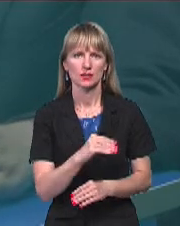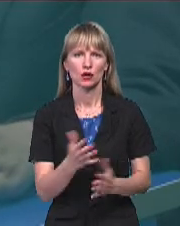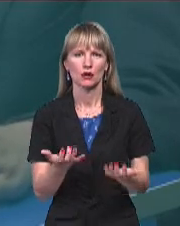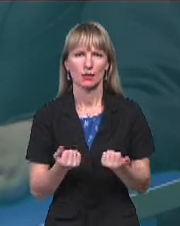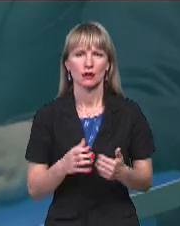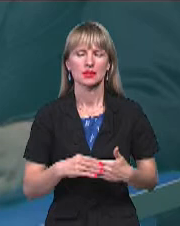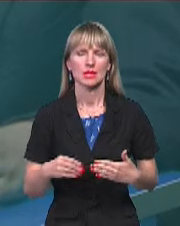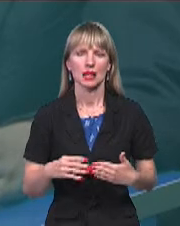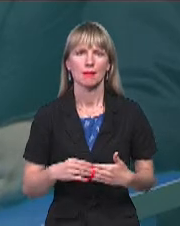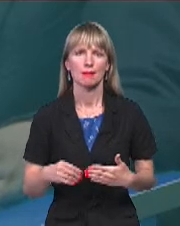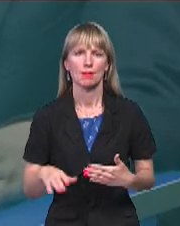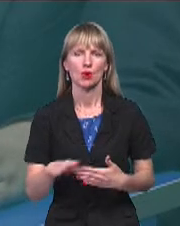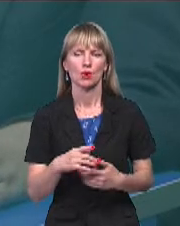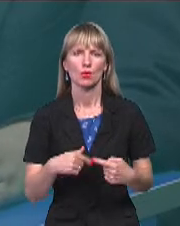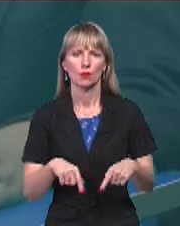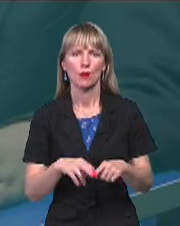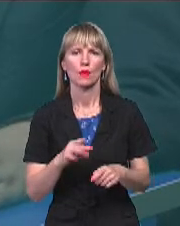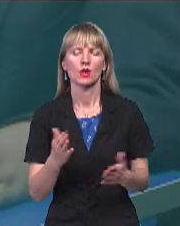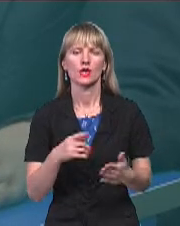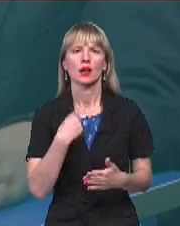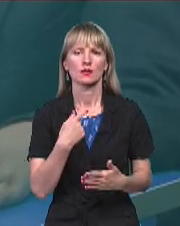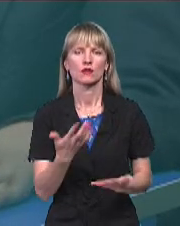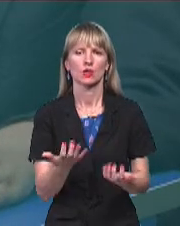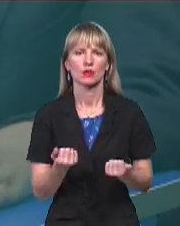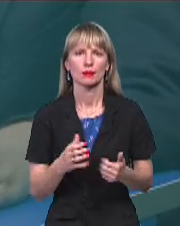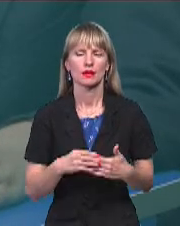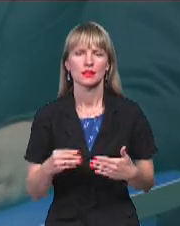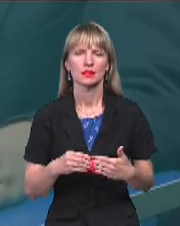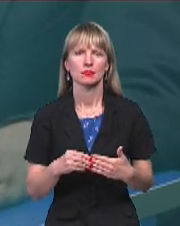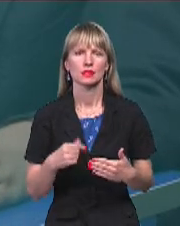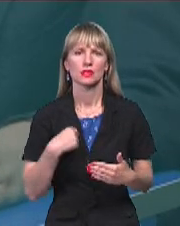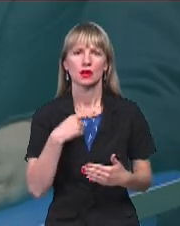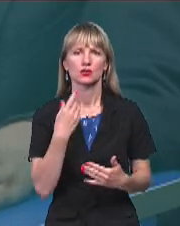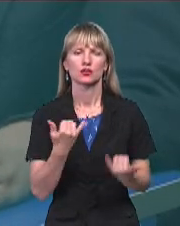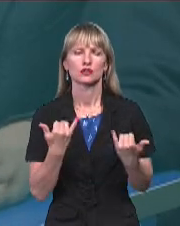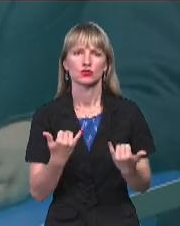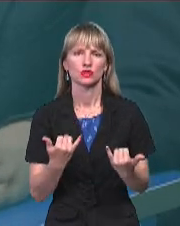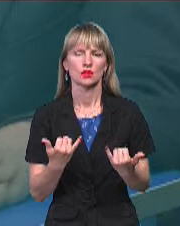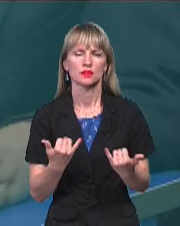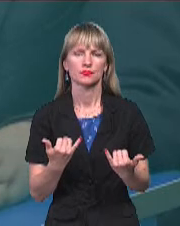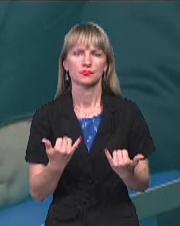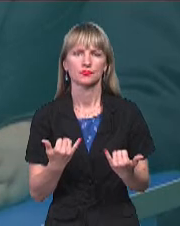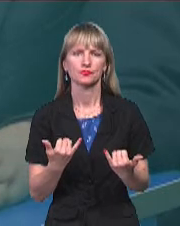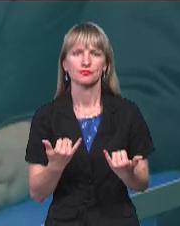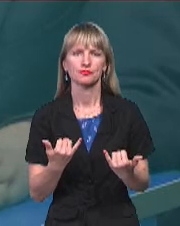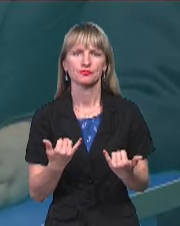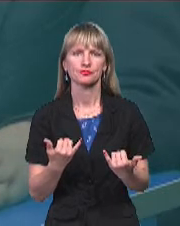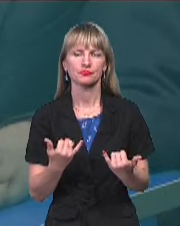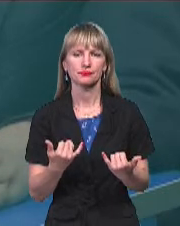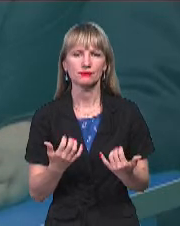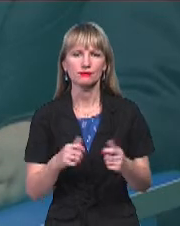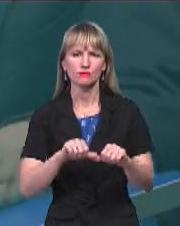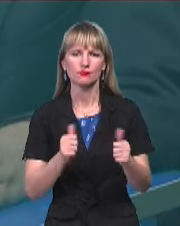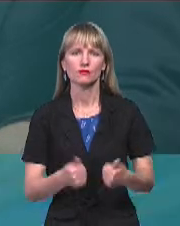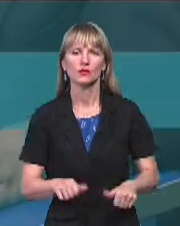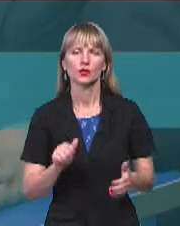землю? Про яких казав, так, да, вони отримали землю. Ну, я ж кажу, зараз в стадії розробці